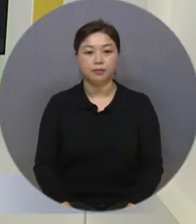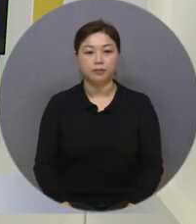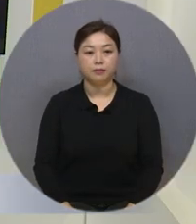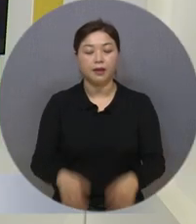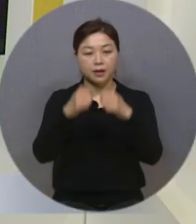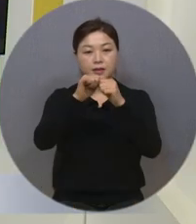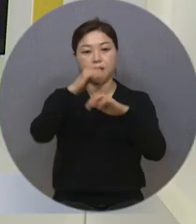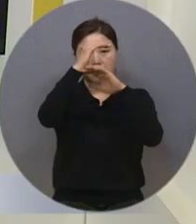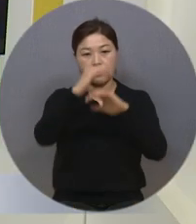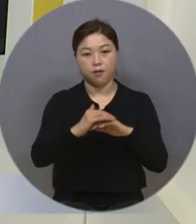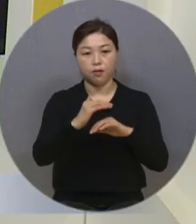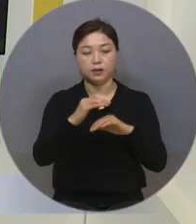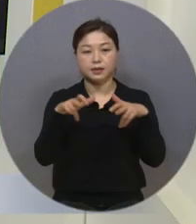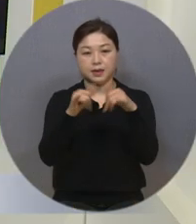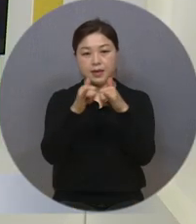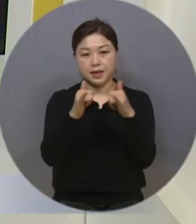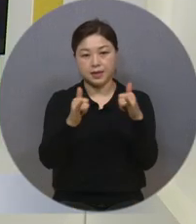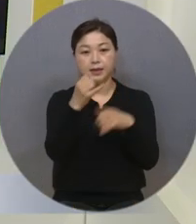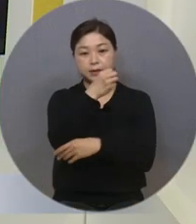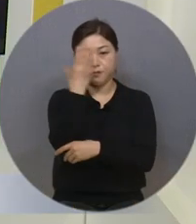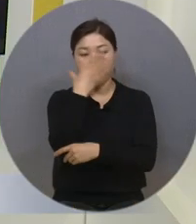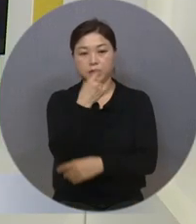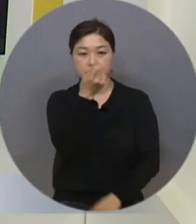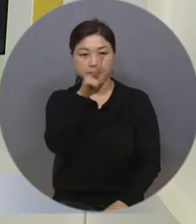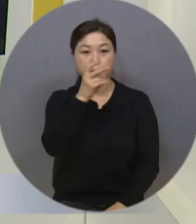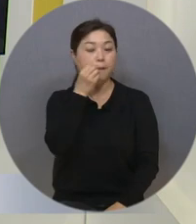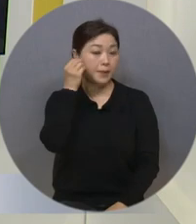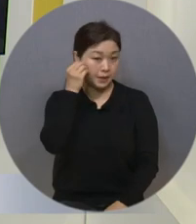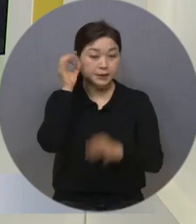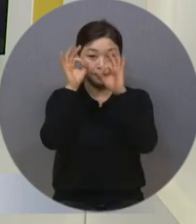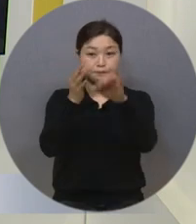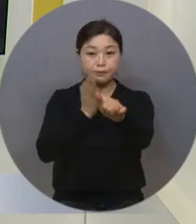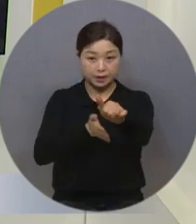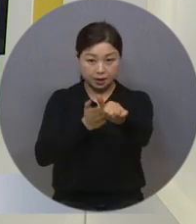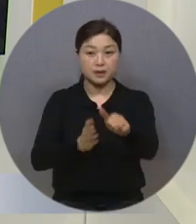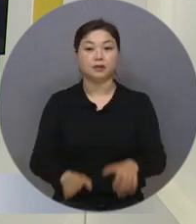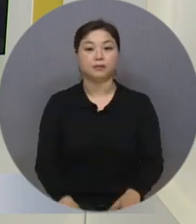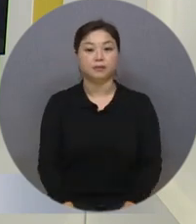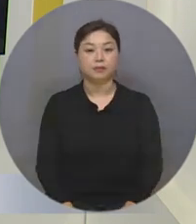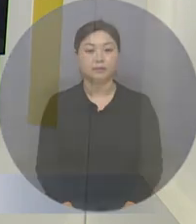더 자세한 뉴스는 장애인 신문과 웰페어뉴스 홈페이지를 통해 확인할 수 있습니다